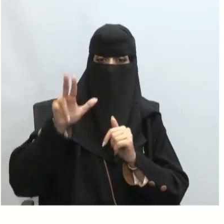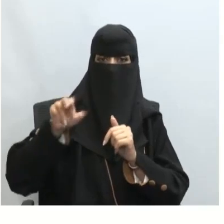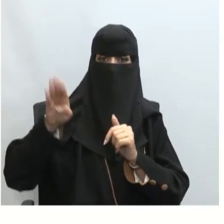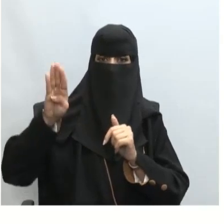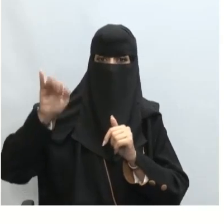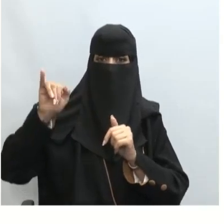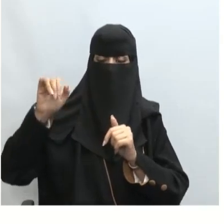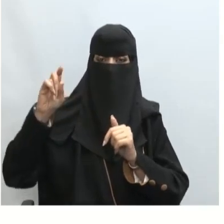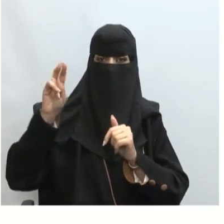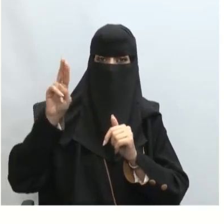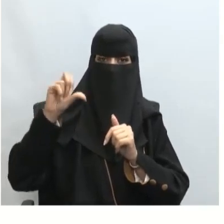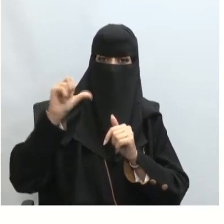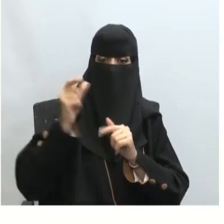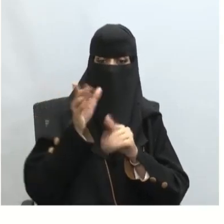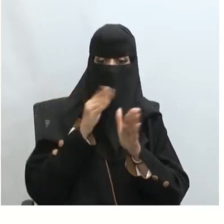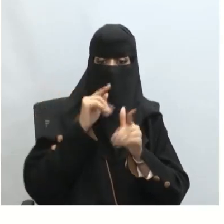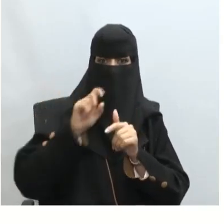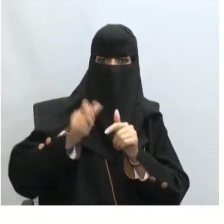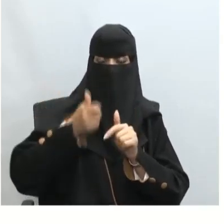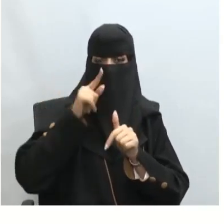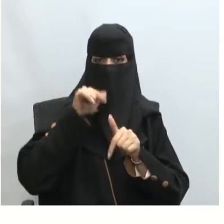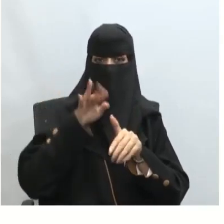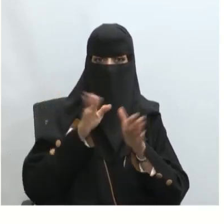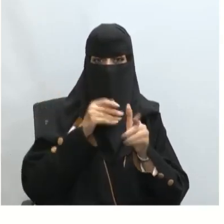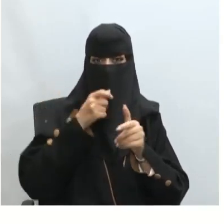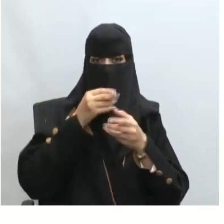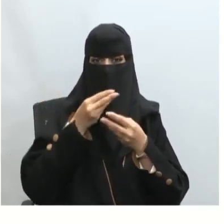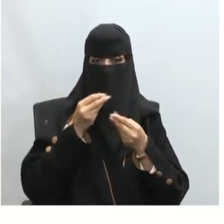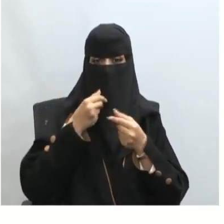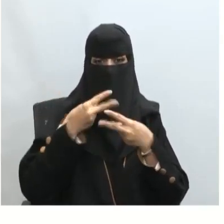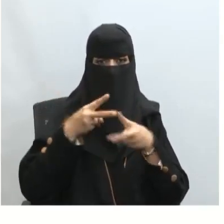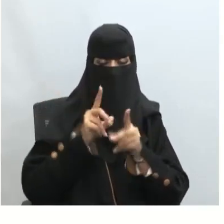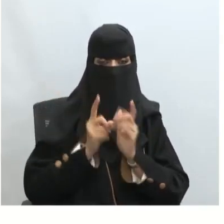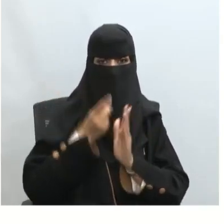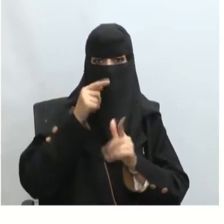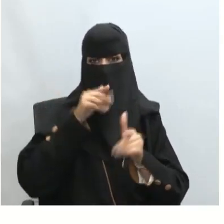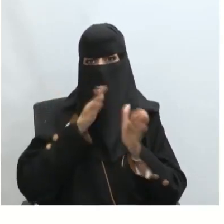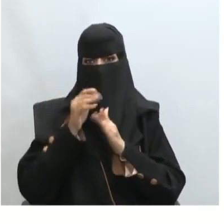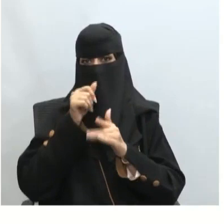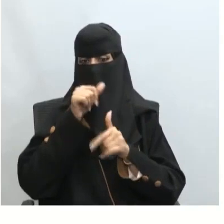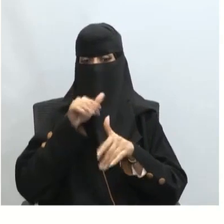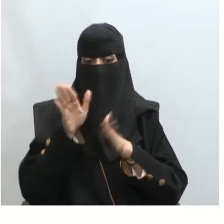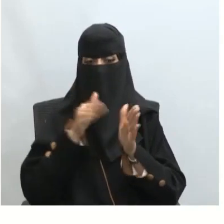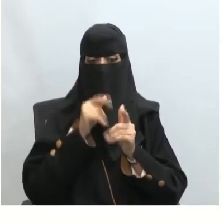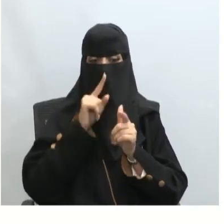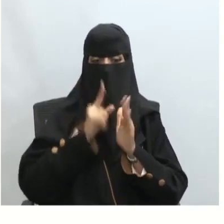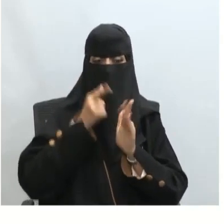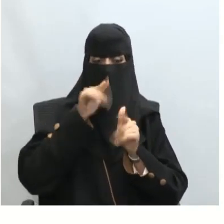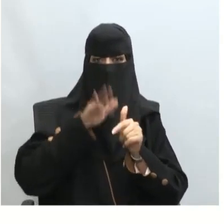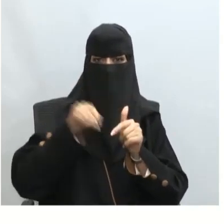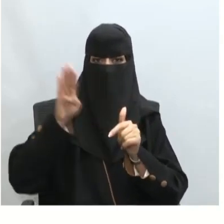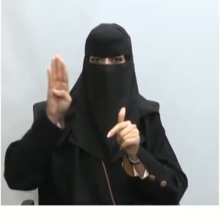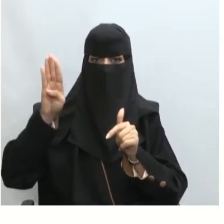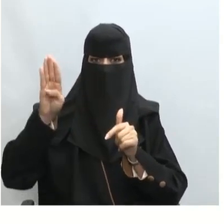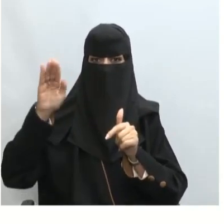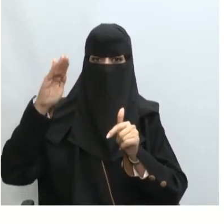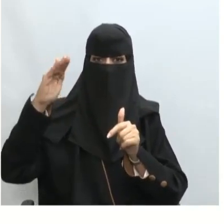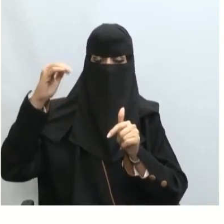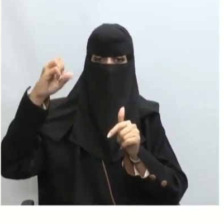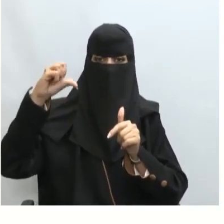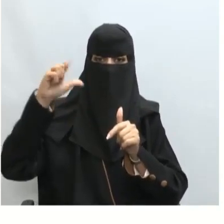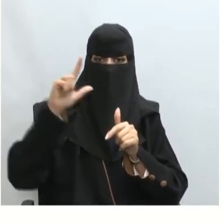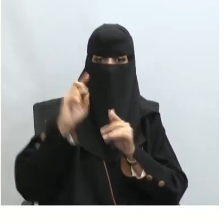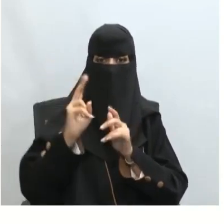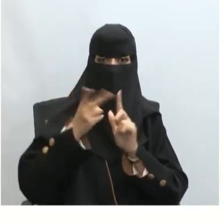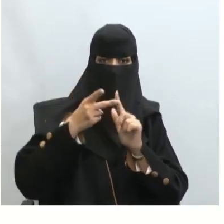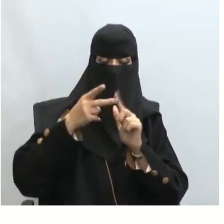من الكحولات ولاحظ انني ايضا هنا بدات في الكحولات لكن هنا الكحول الثانوي الكحول